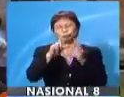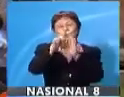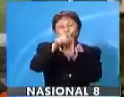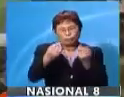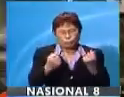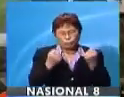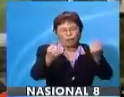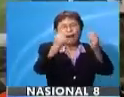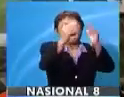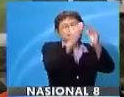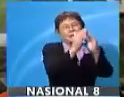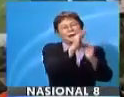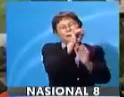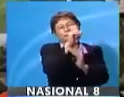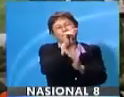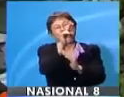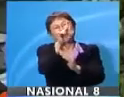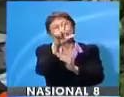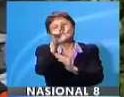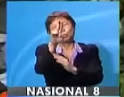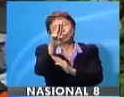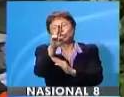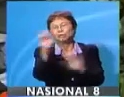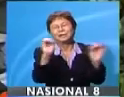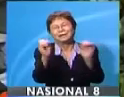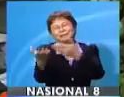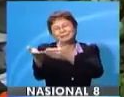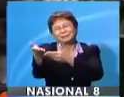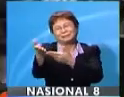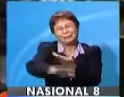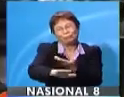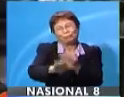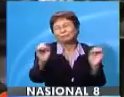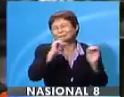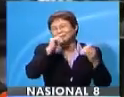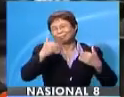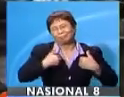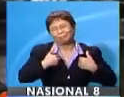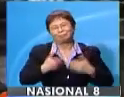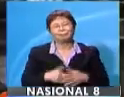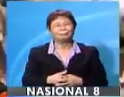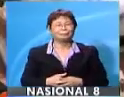Bandar Bintulu. Namun, tiada kemalangan jiwa dilaporkan.